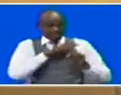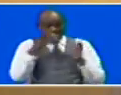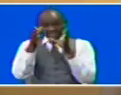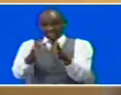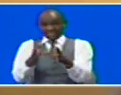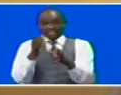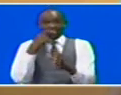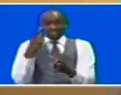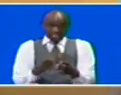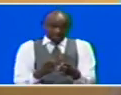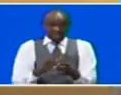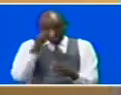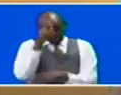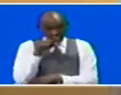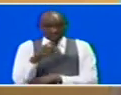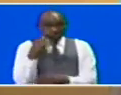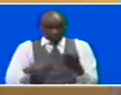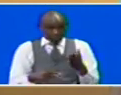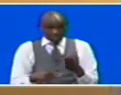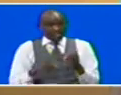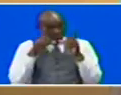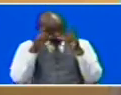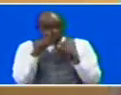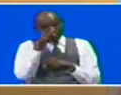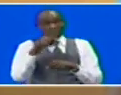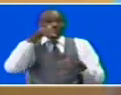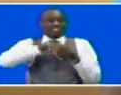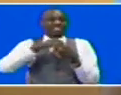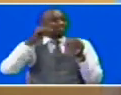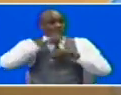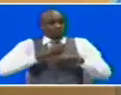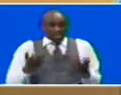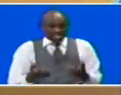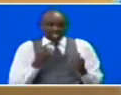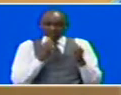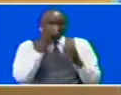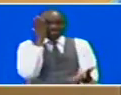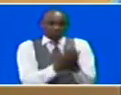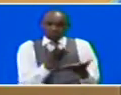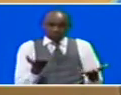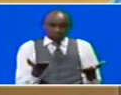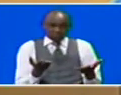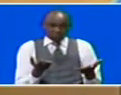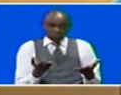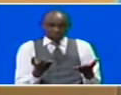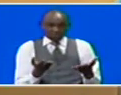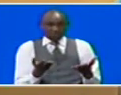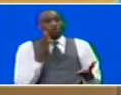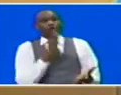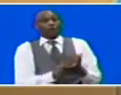mwingine, upande wa gavana, kunaibuka picha za yeye akiwa shuleni. Ni gani ambayo inaweza kuchukuliwa kama thibitisho